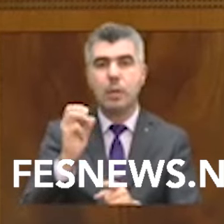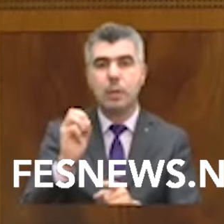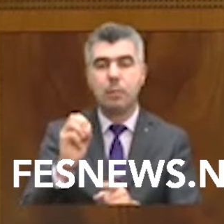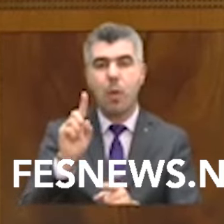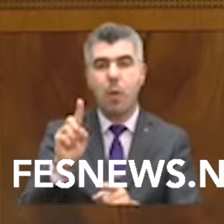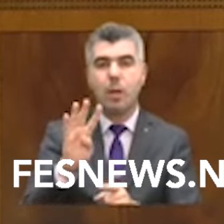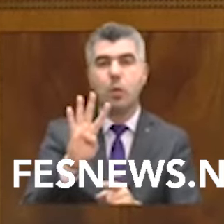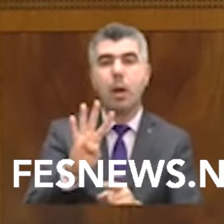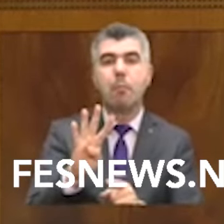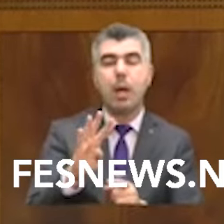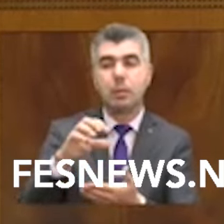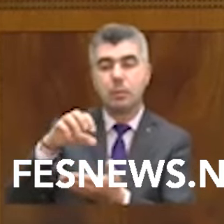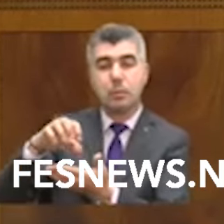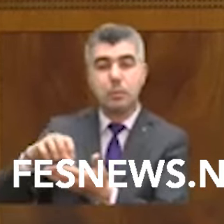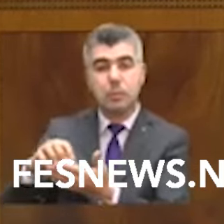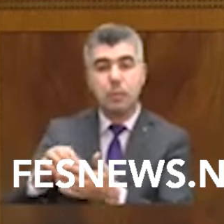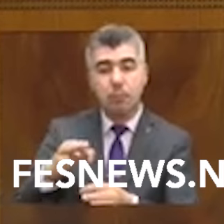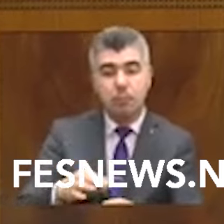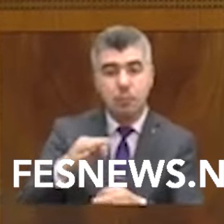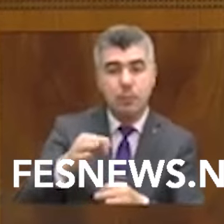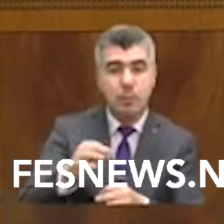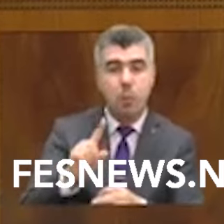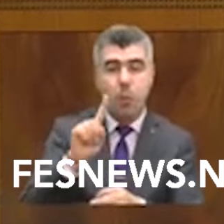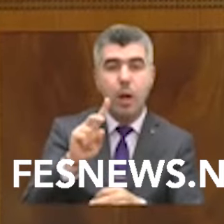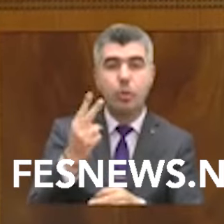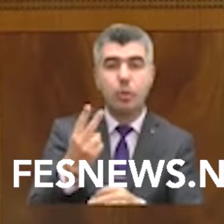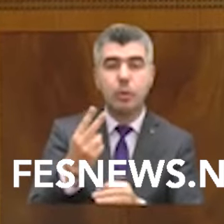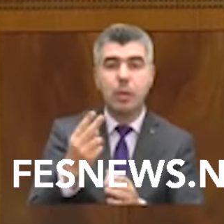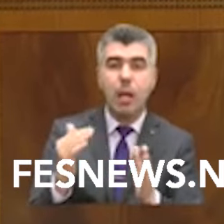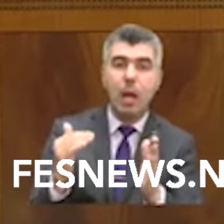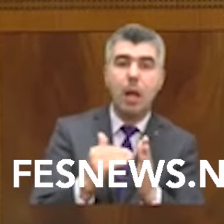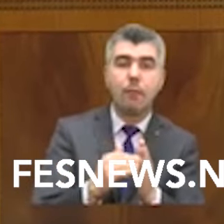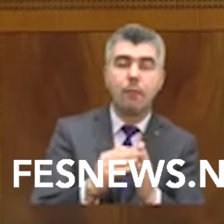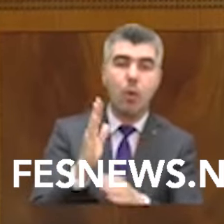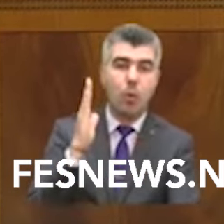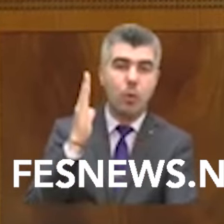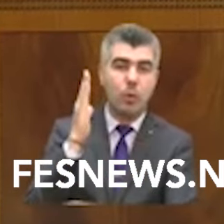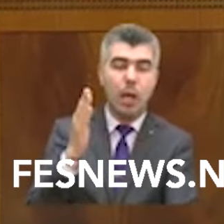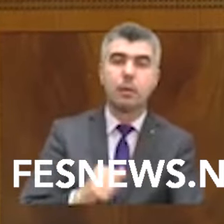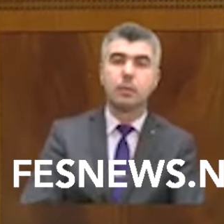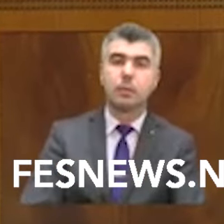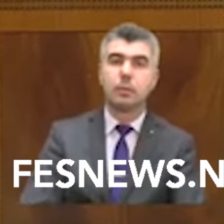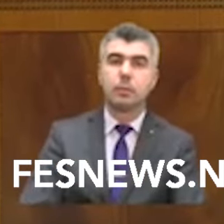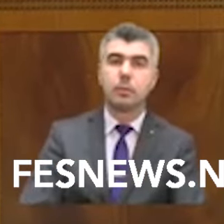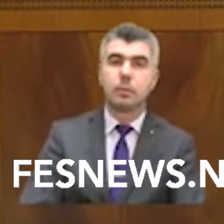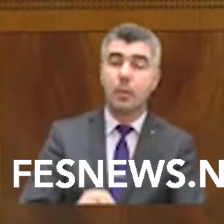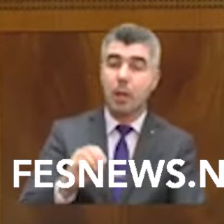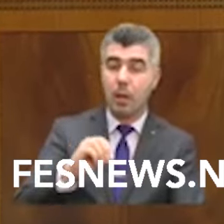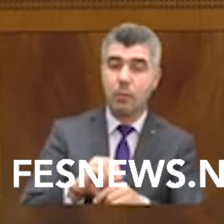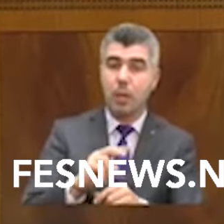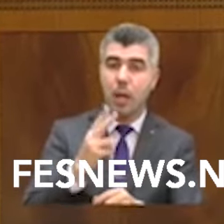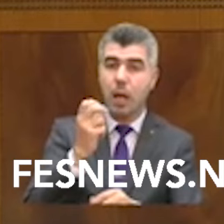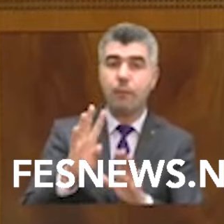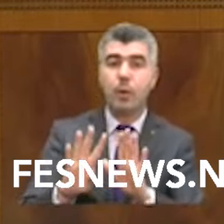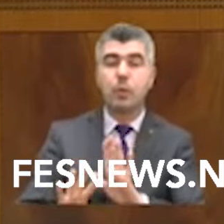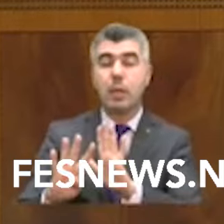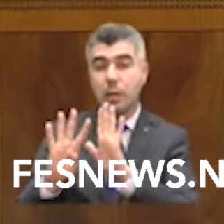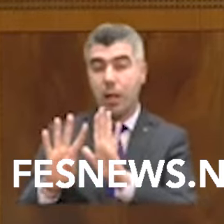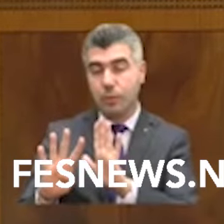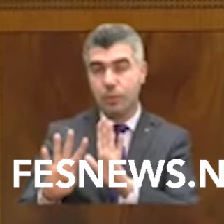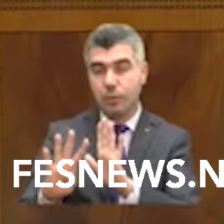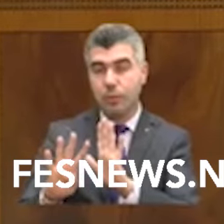1341 دوار على مساحة إجمالية ديال 21000 هكتار. وهنا كنبغي كذلك نرجع معكم لسنة 2019 اللي